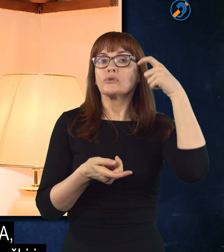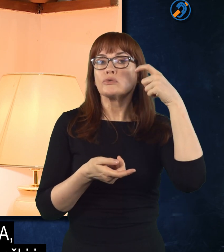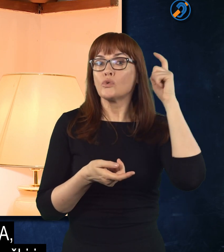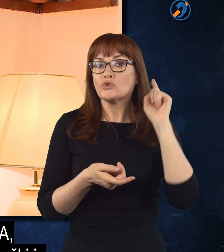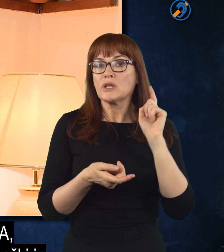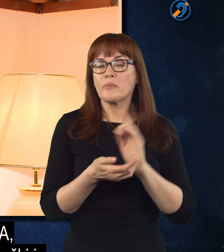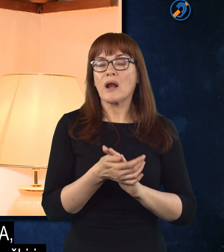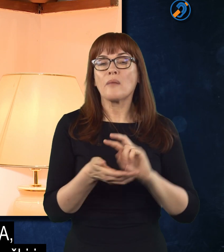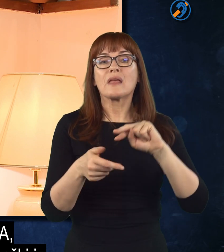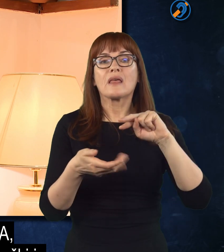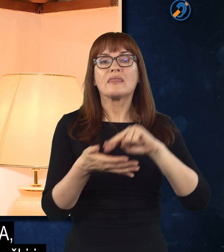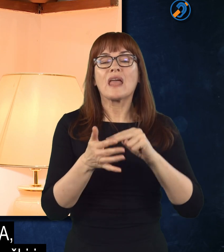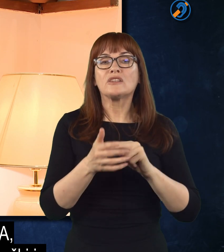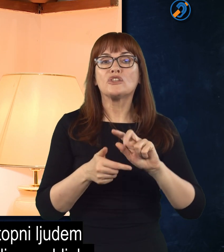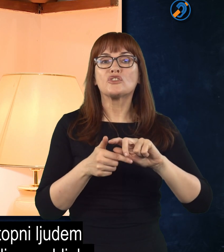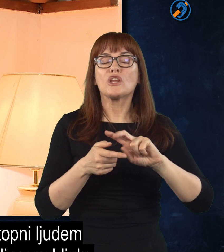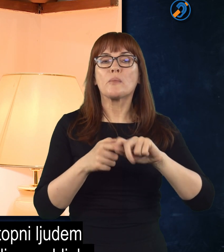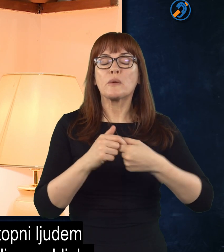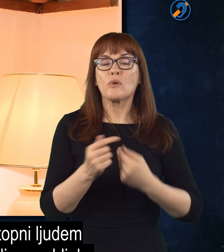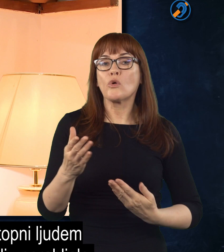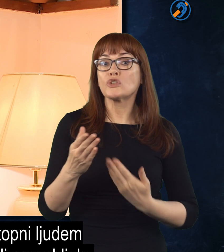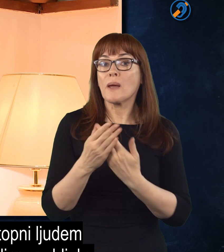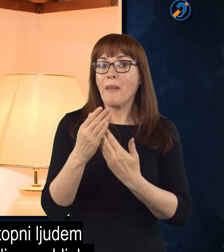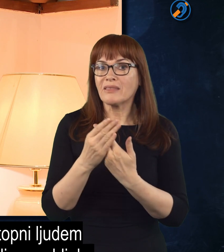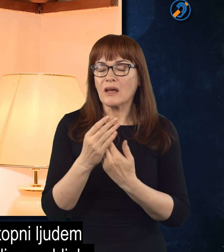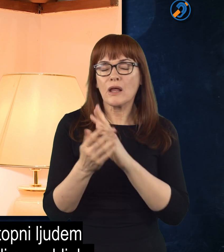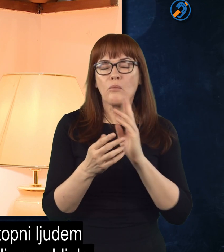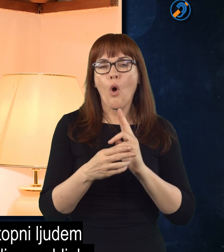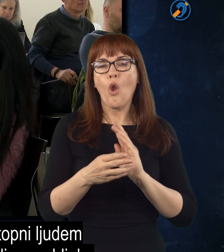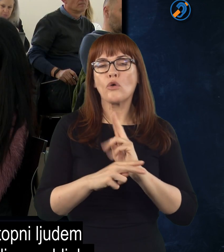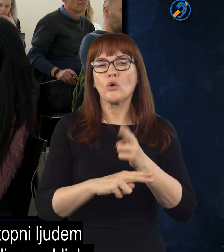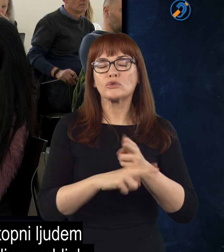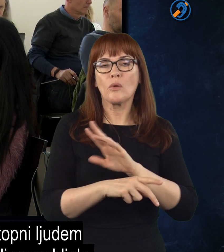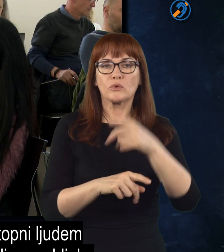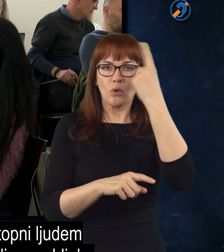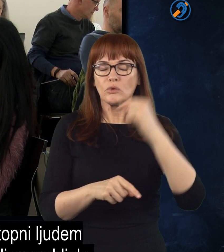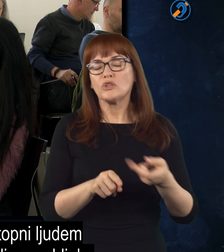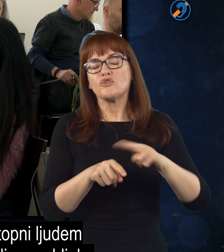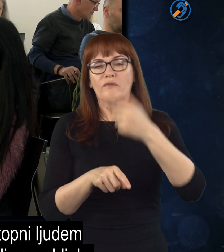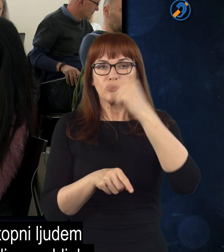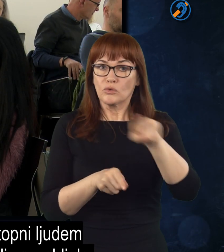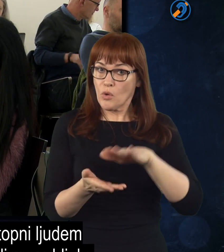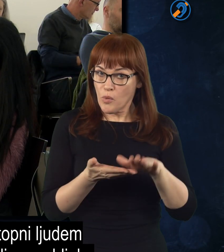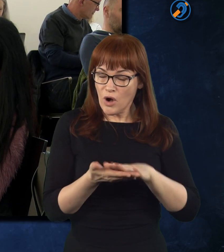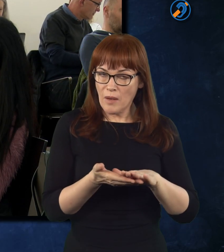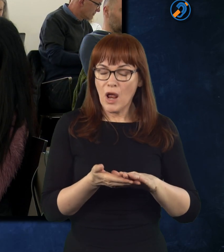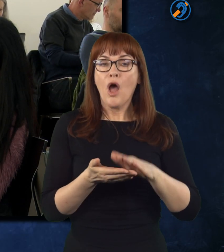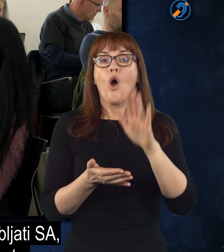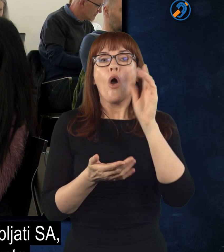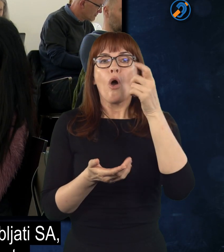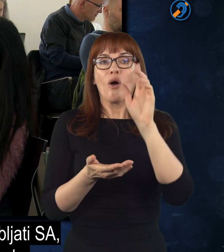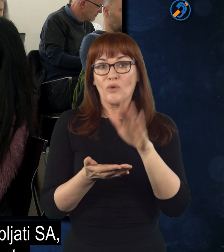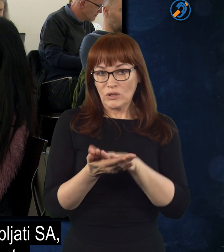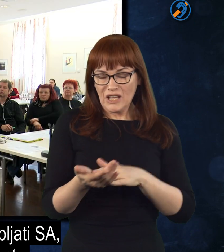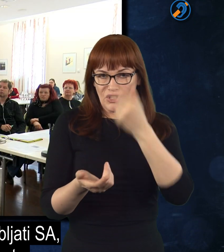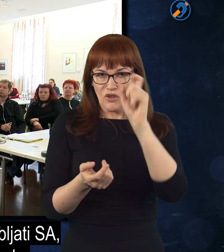bili slušni aparati in prični pripomočki pa baterije, da bi to čim bolj dostopno za ljudi in da bi jih čim več ljudi uporabljali. Ko začne človek